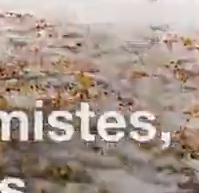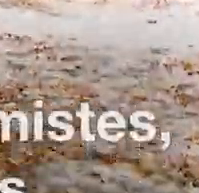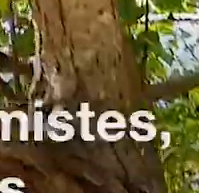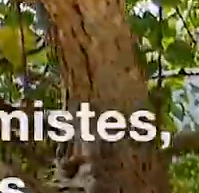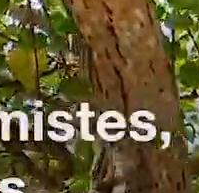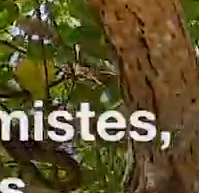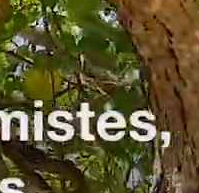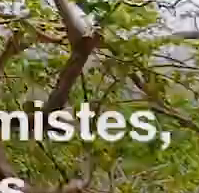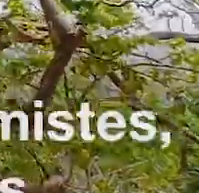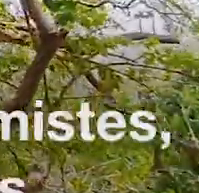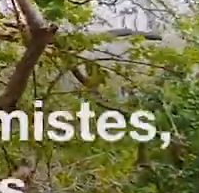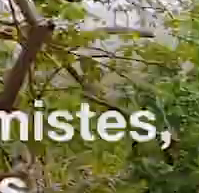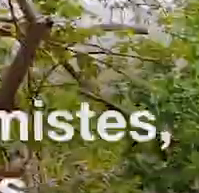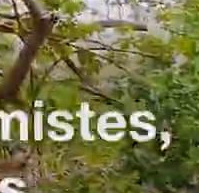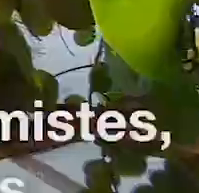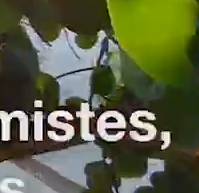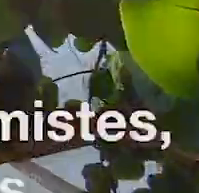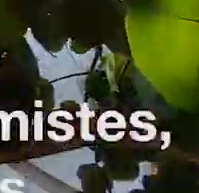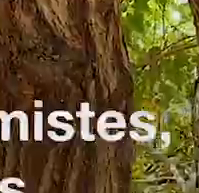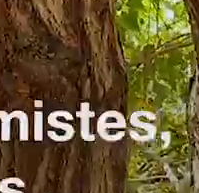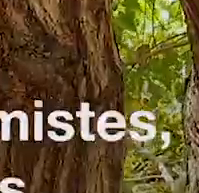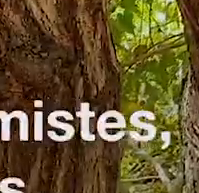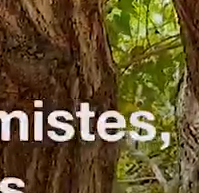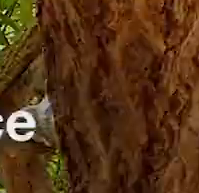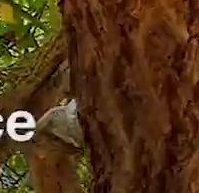Autonomistes. Indépendantistes. Nationalistes.